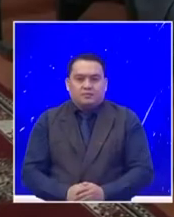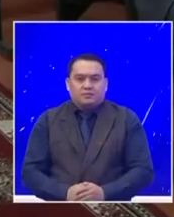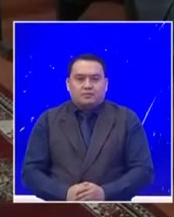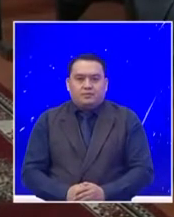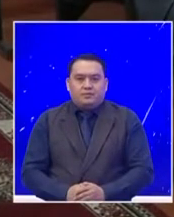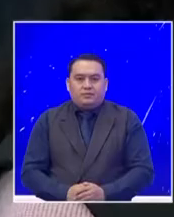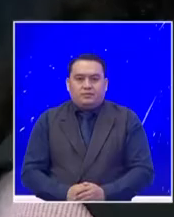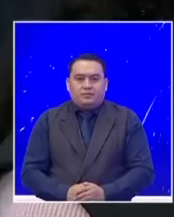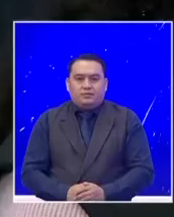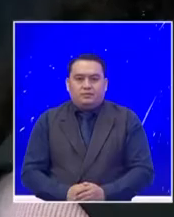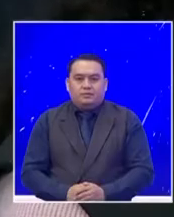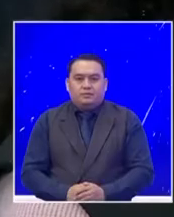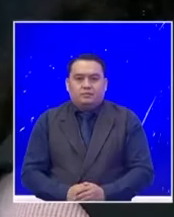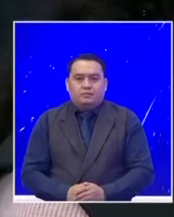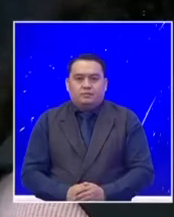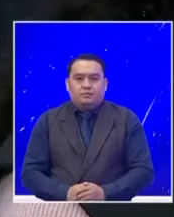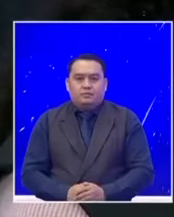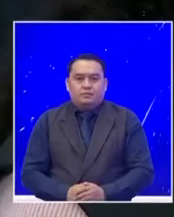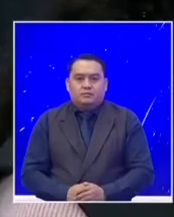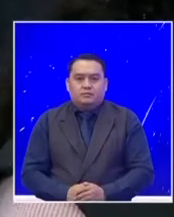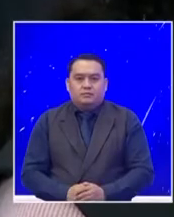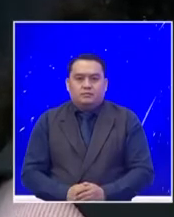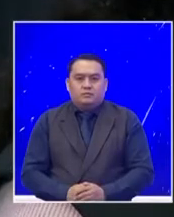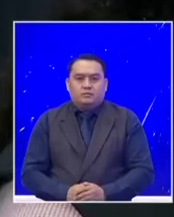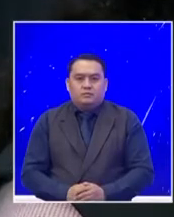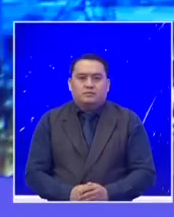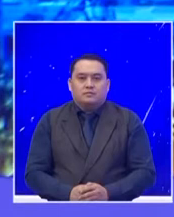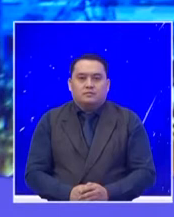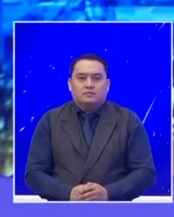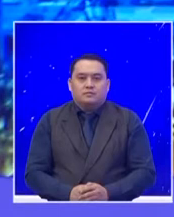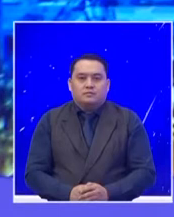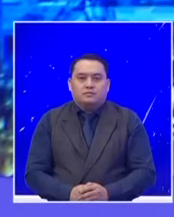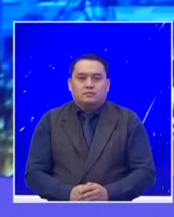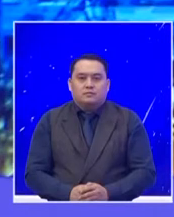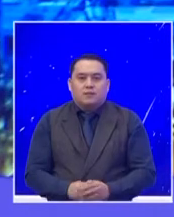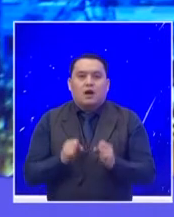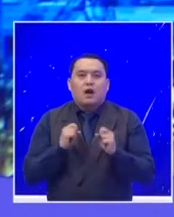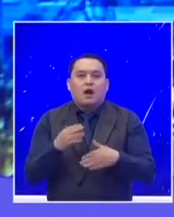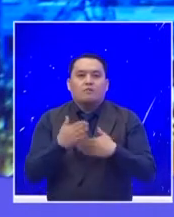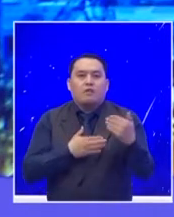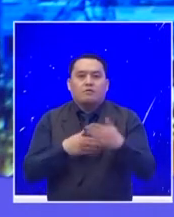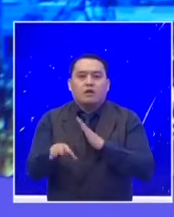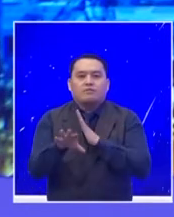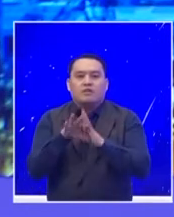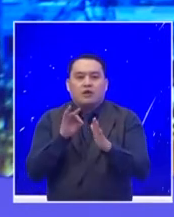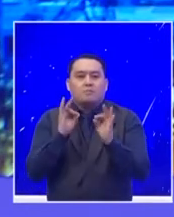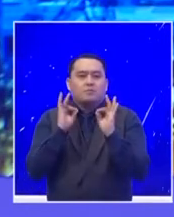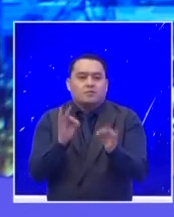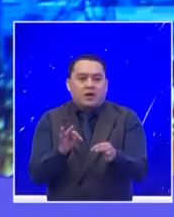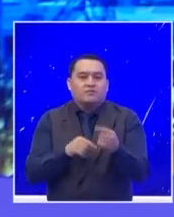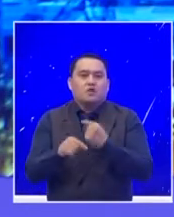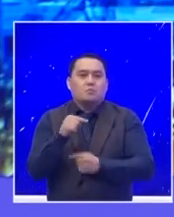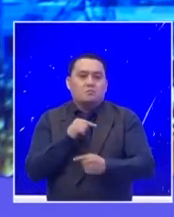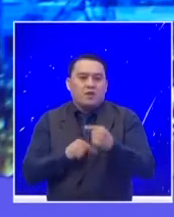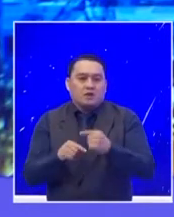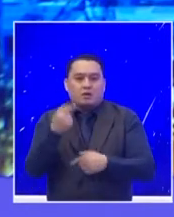Айнур Мирханова, Габит Кабдрахман, телеканал ЖИТСУ из Аксусского района. Как выбрать профессию или правильно вести